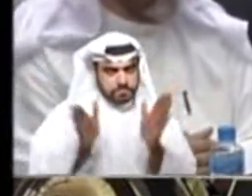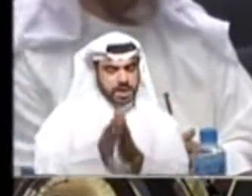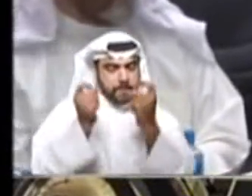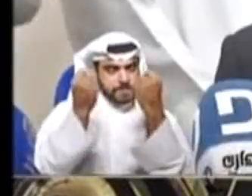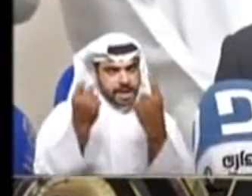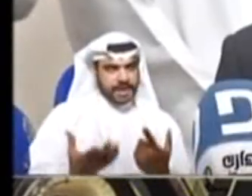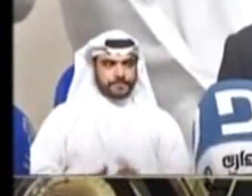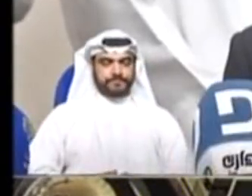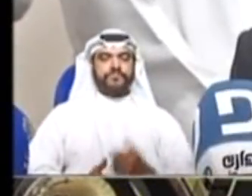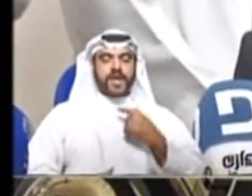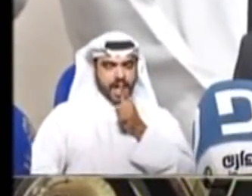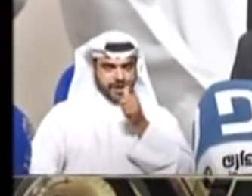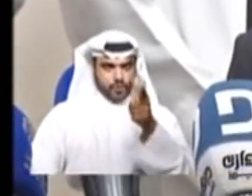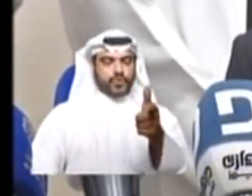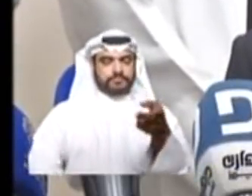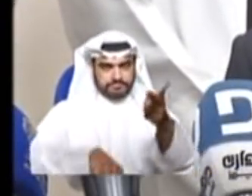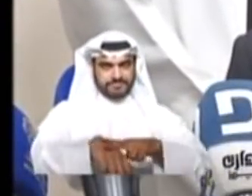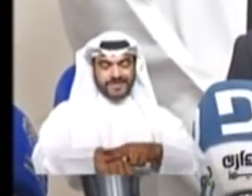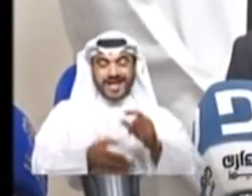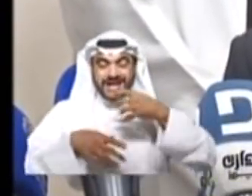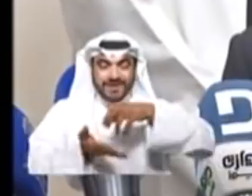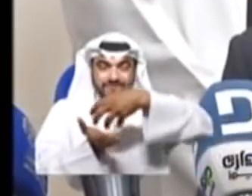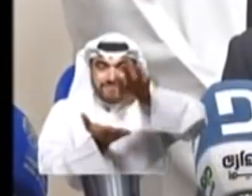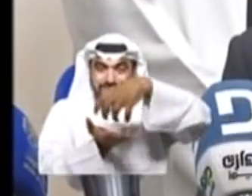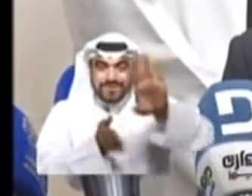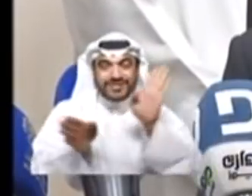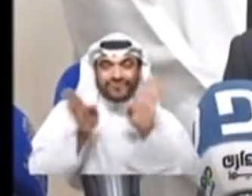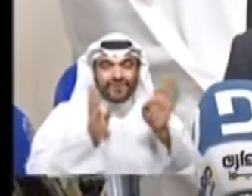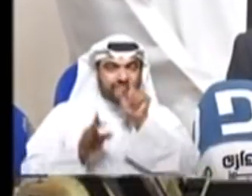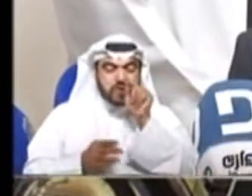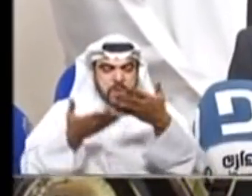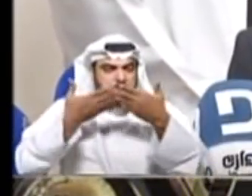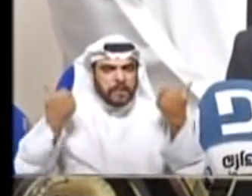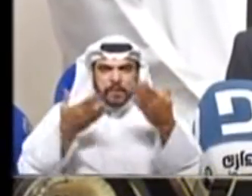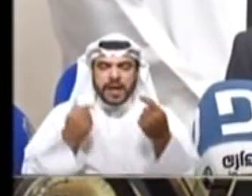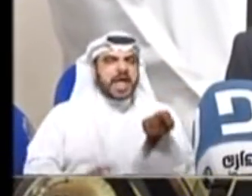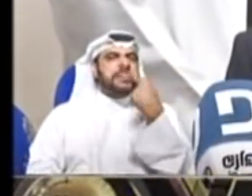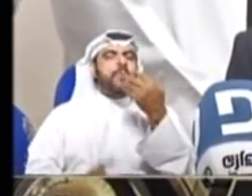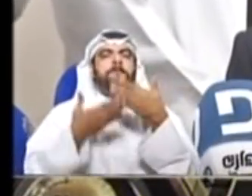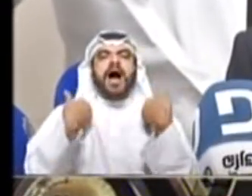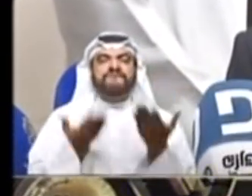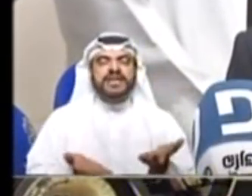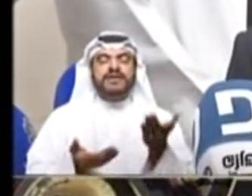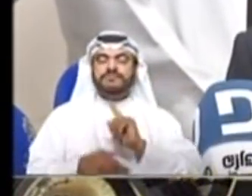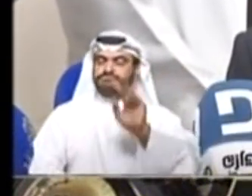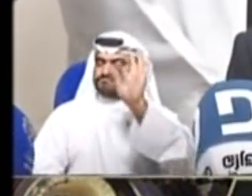100%. بالنسبة لما أثير كذلك من عدم توفر الأدوية الخاصة من